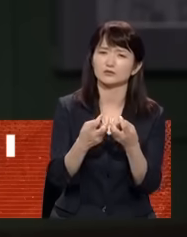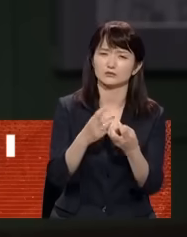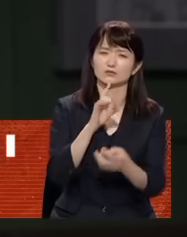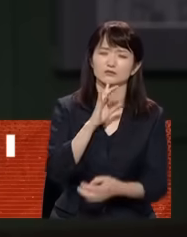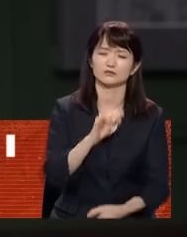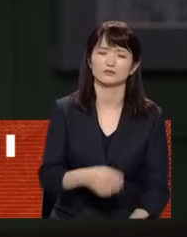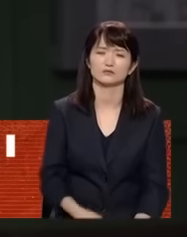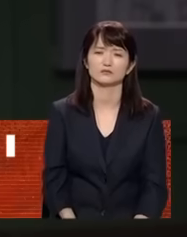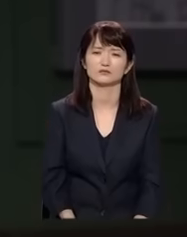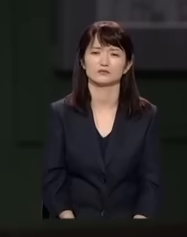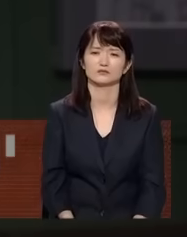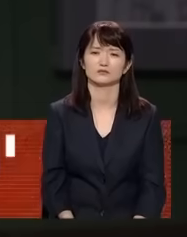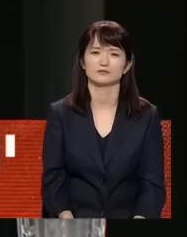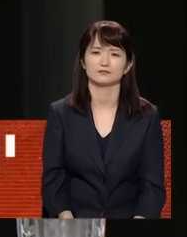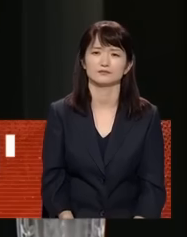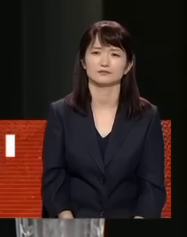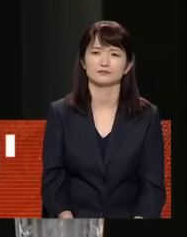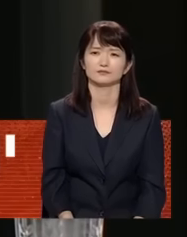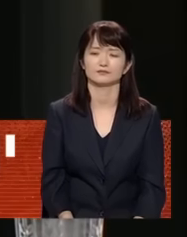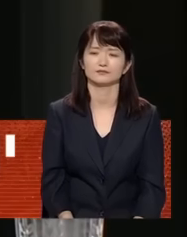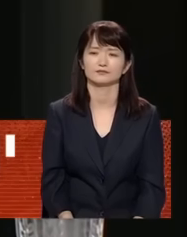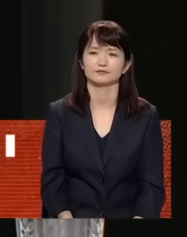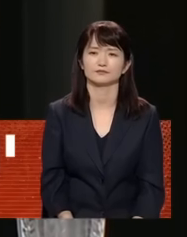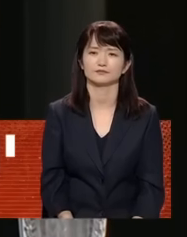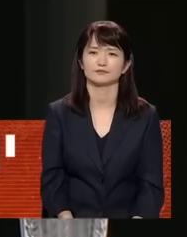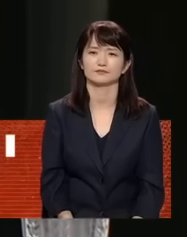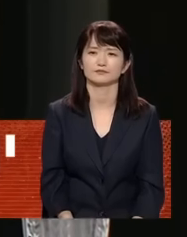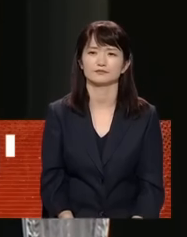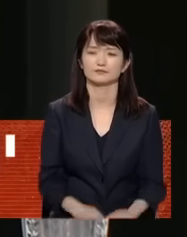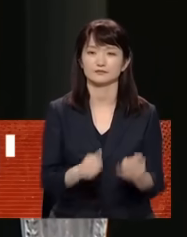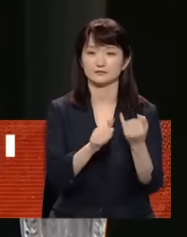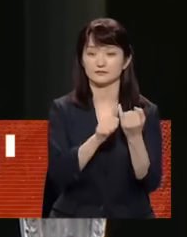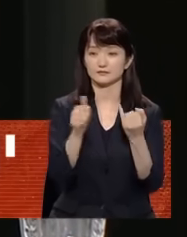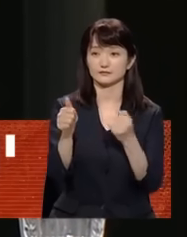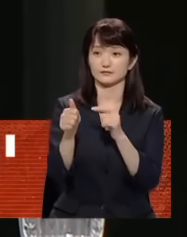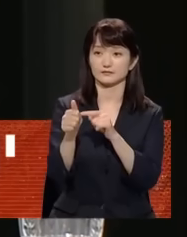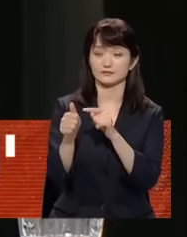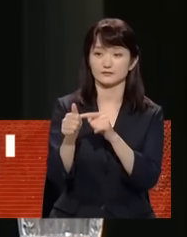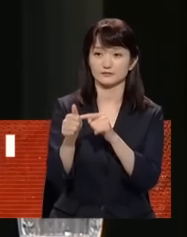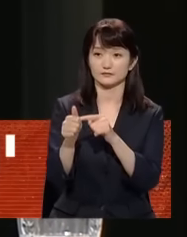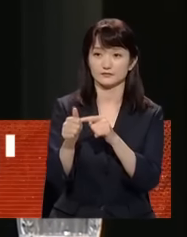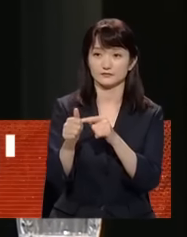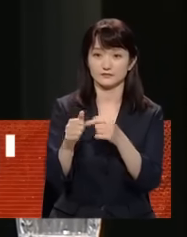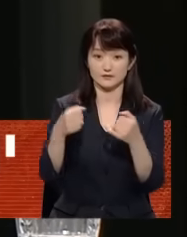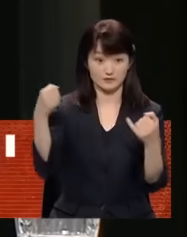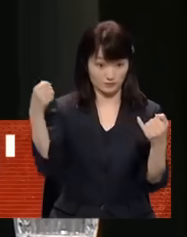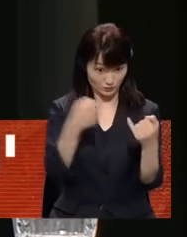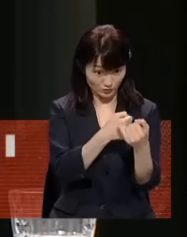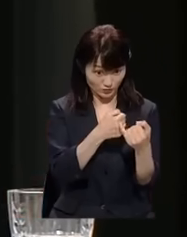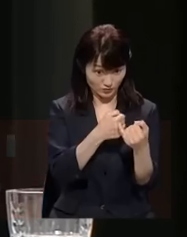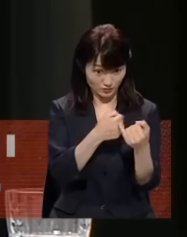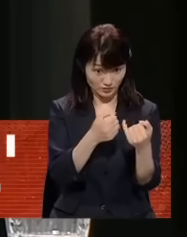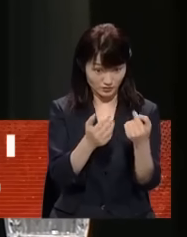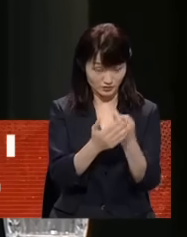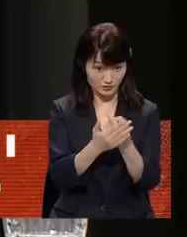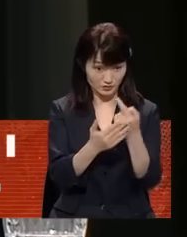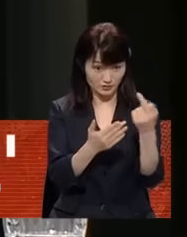상황이었습니다 자 여기서 이제 그 남편의 폭행의 굴레에서 벗어나셨다면